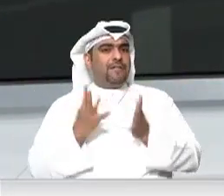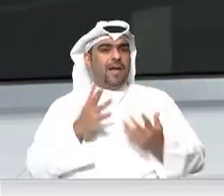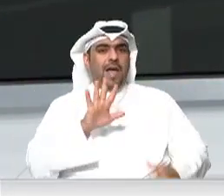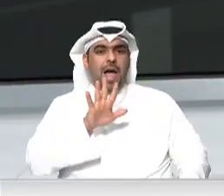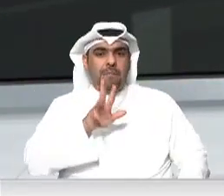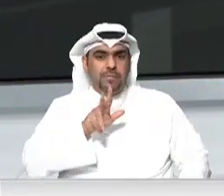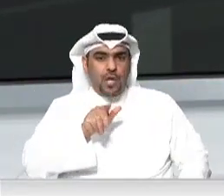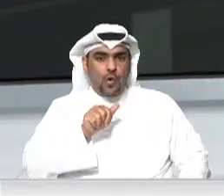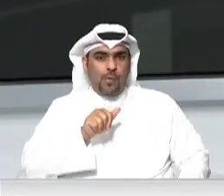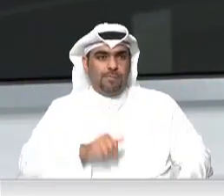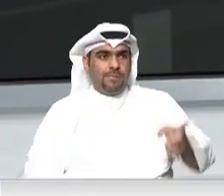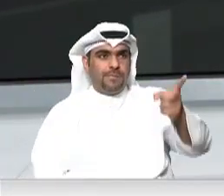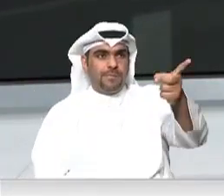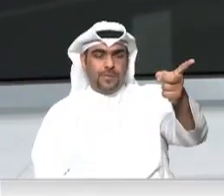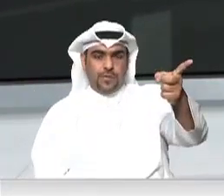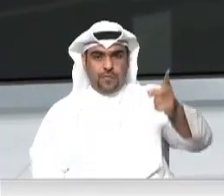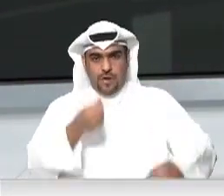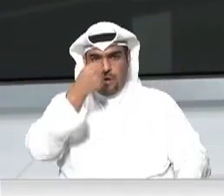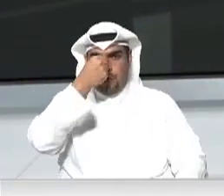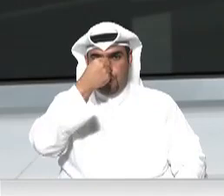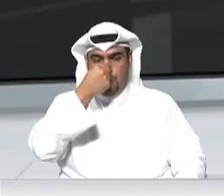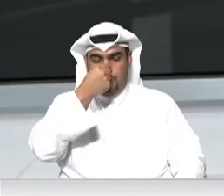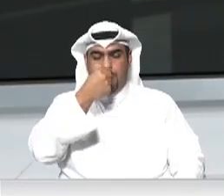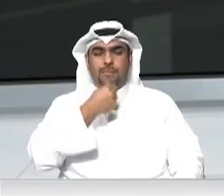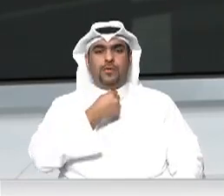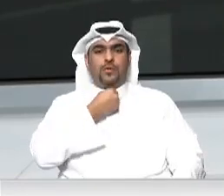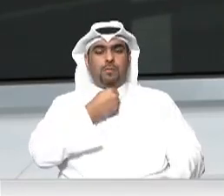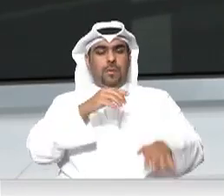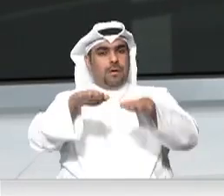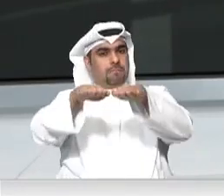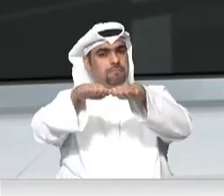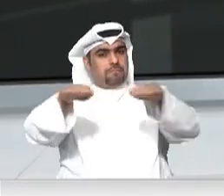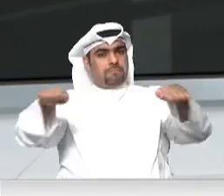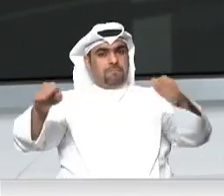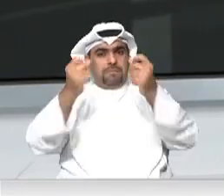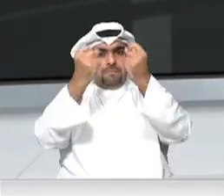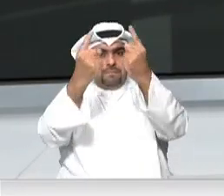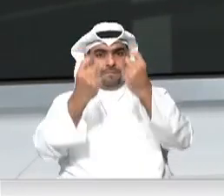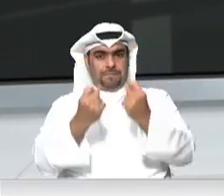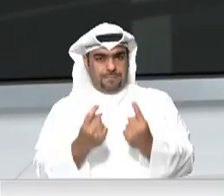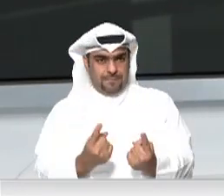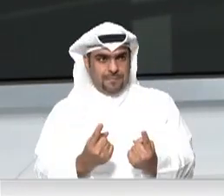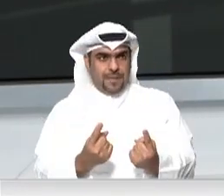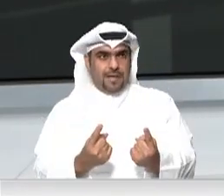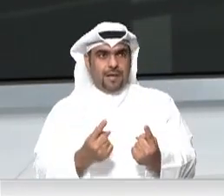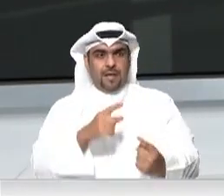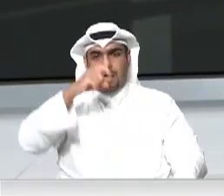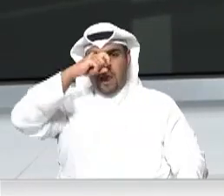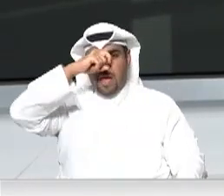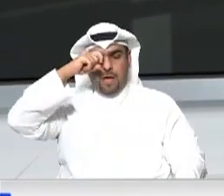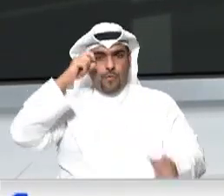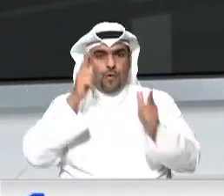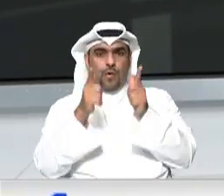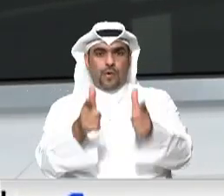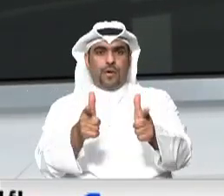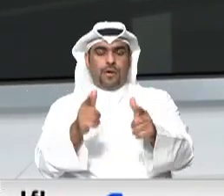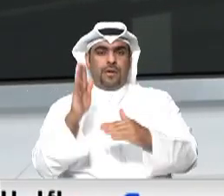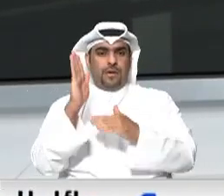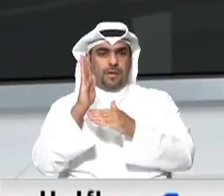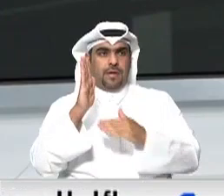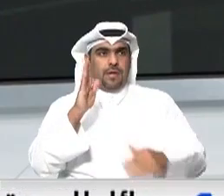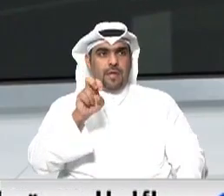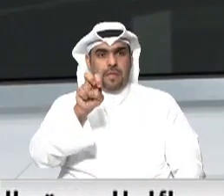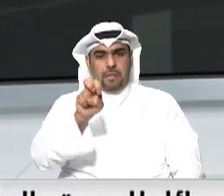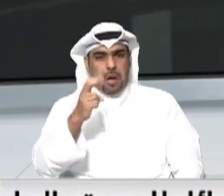اجواء معتدله في يومي الخميس والجمعه غائمه جزئيا درجات الحراره العظمى متفاوته ما بين ثمانيه وعشرين 29